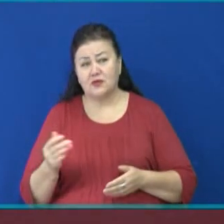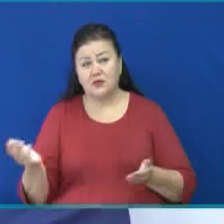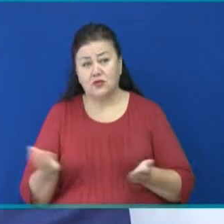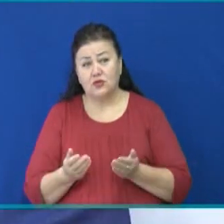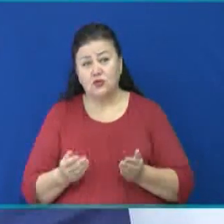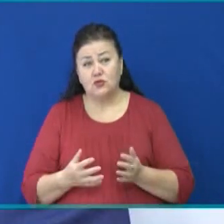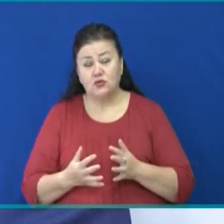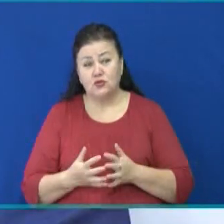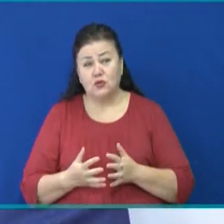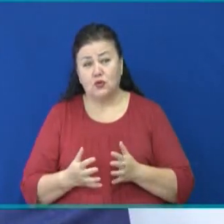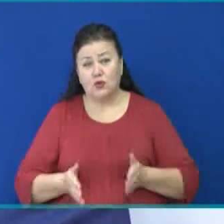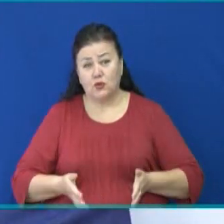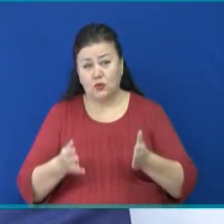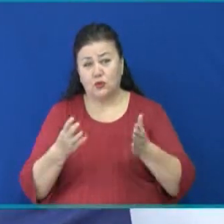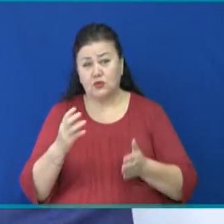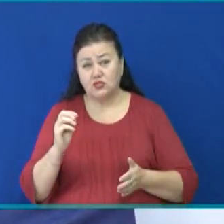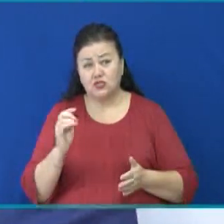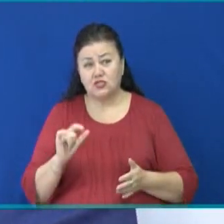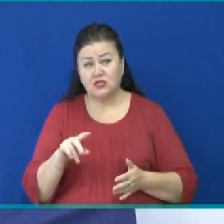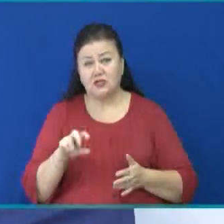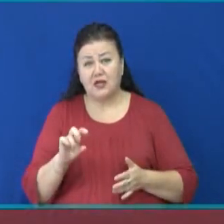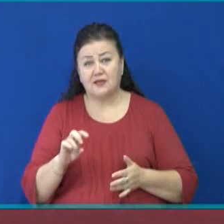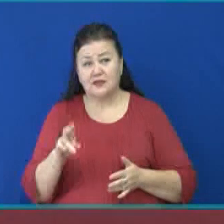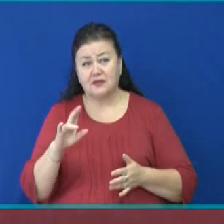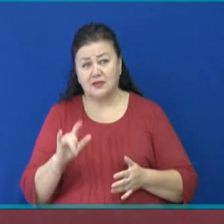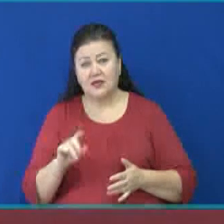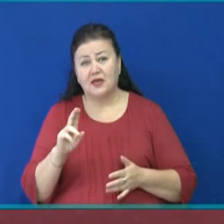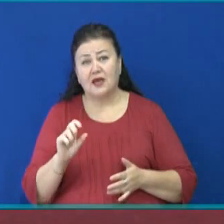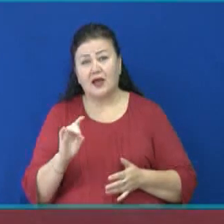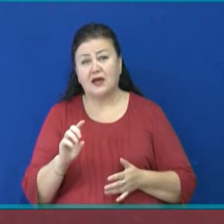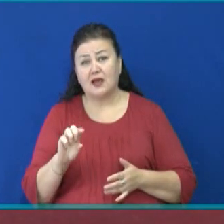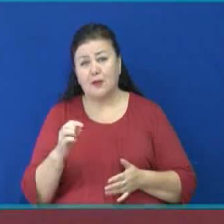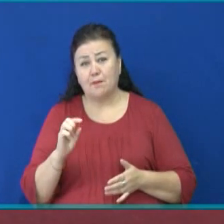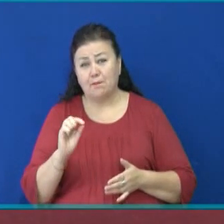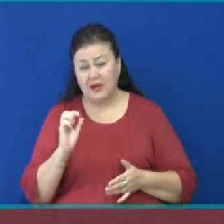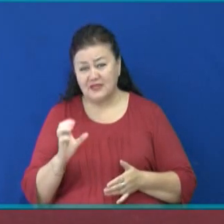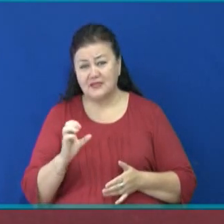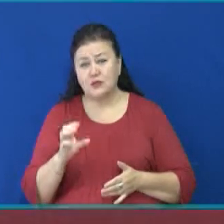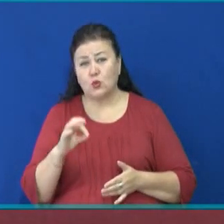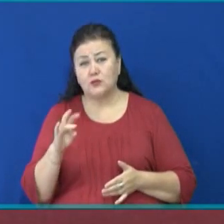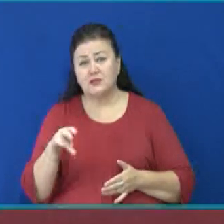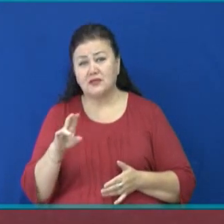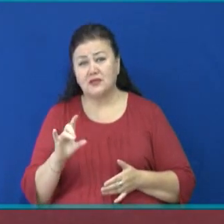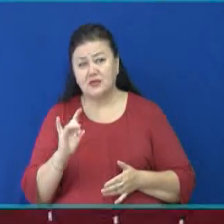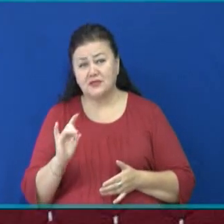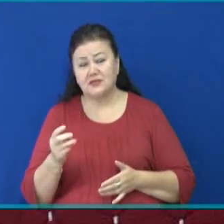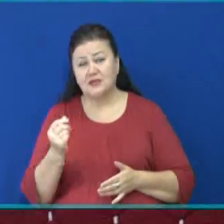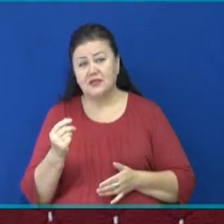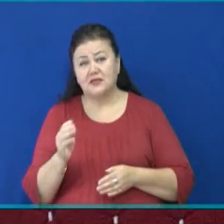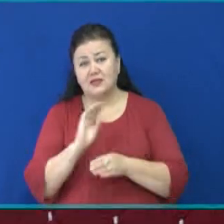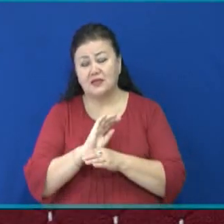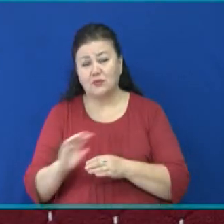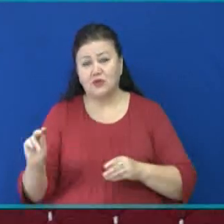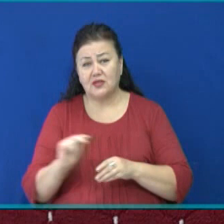ведущие к трем селам. Это Ундерес, Жаланды и Карабас. На встрече аким отдельно остановился на вопросах агропромышленного комплекса и